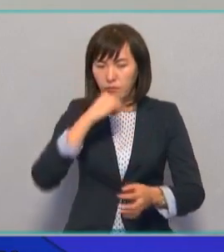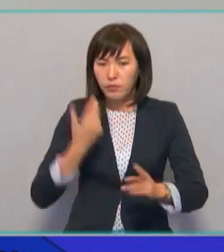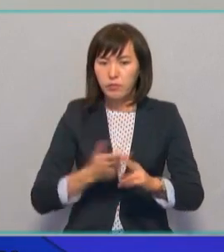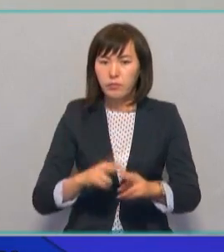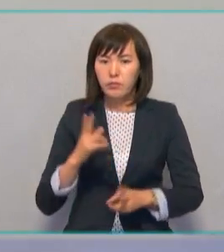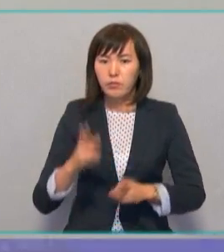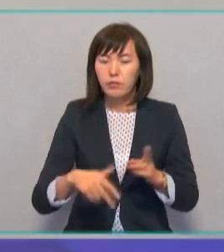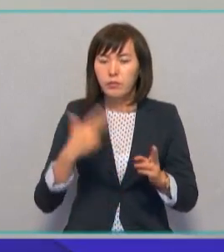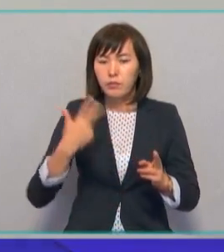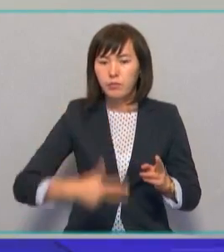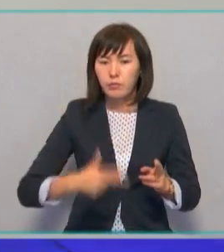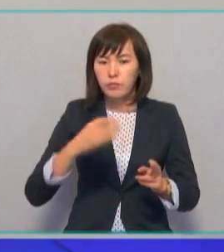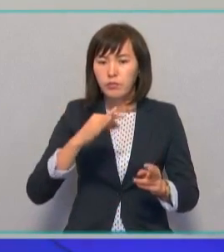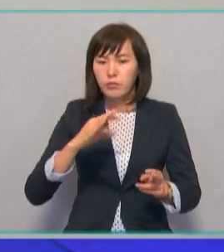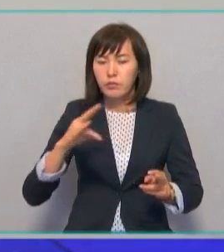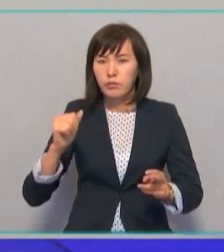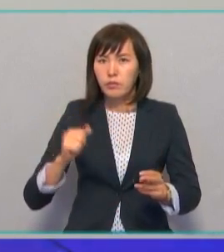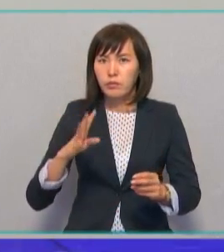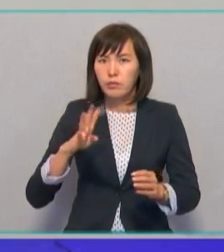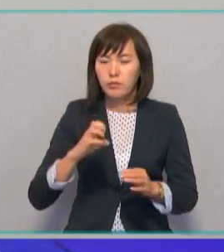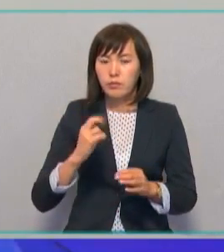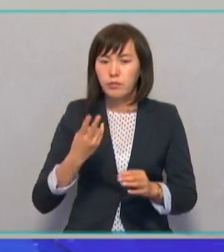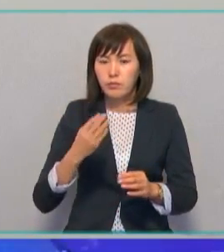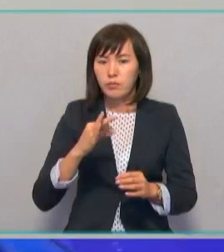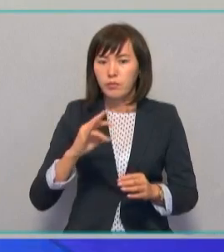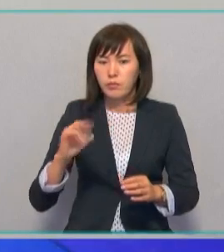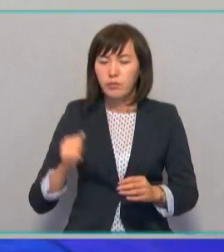заттардың шығымы 33 тонна 412